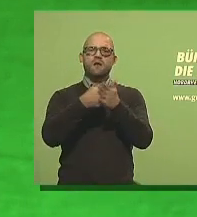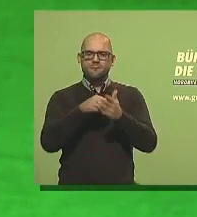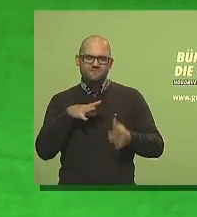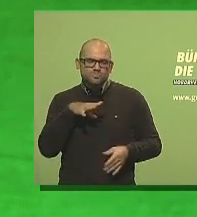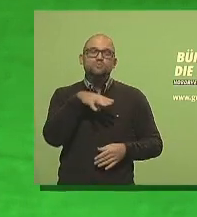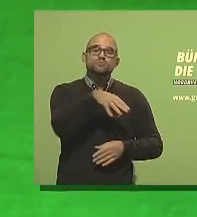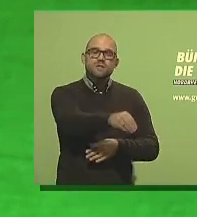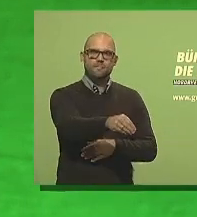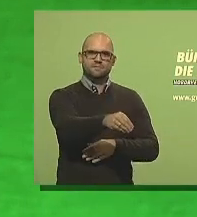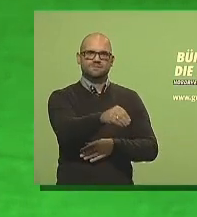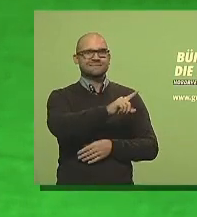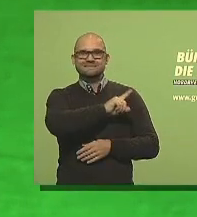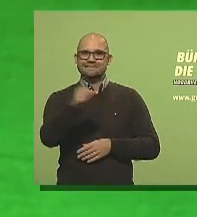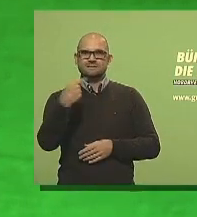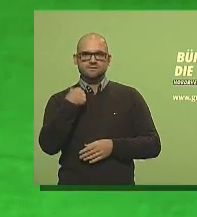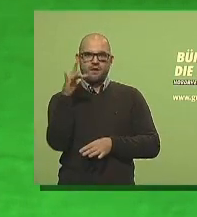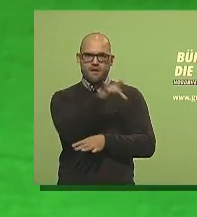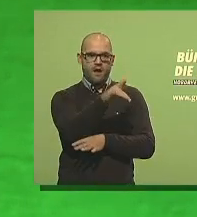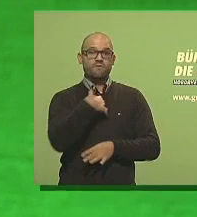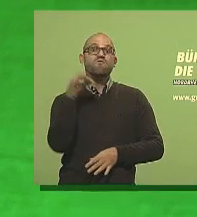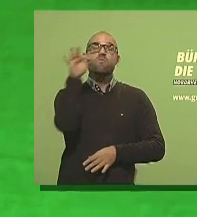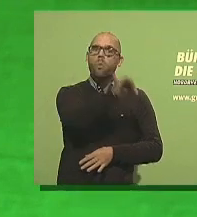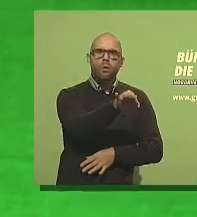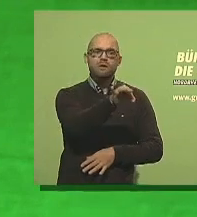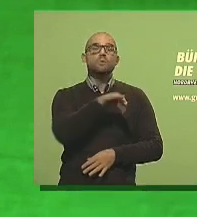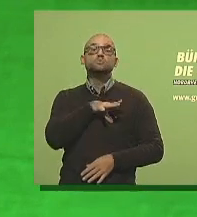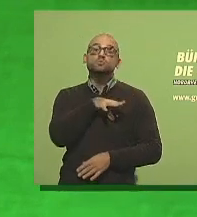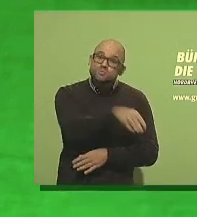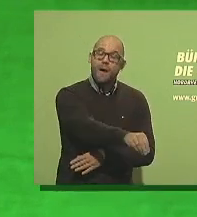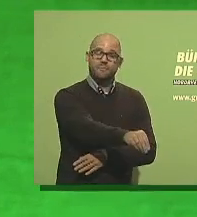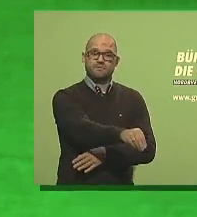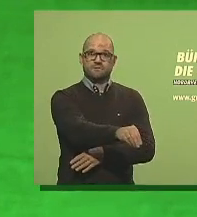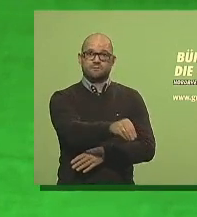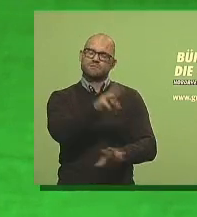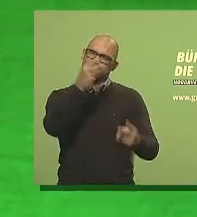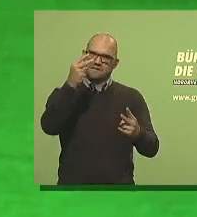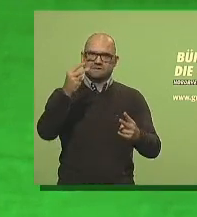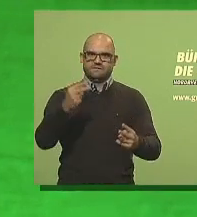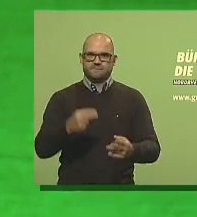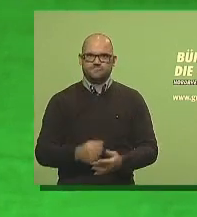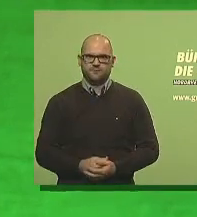nicht über sie hinweg, liebe Freundinnen und Freunde. Und